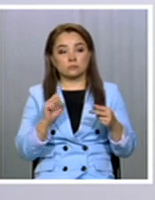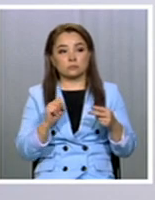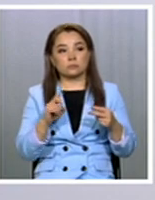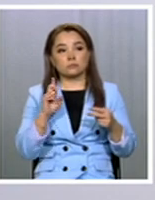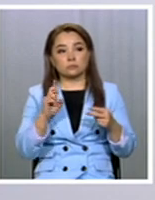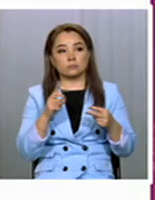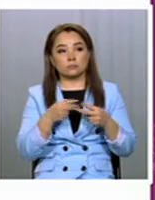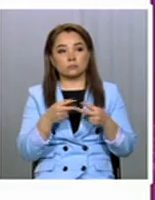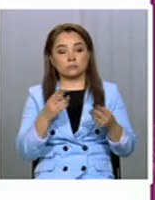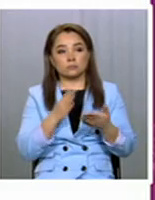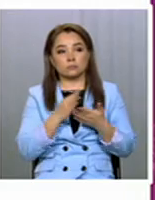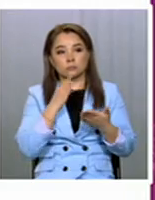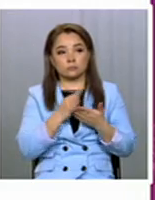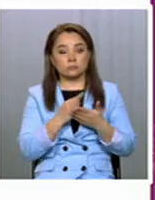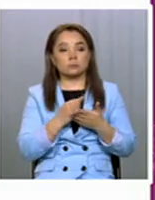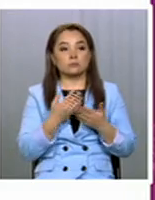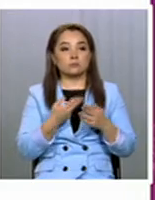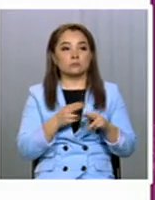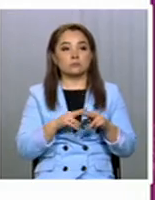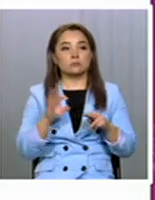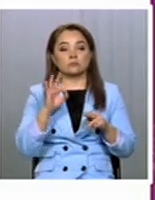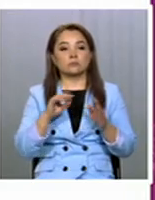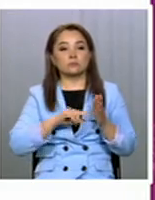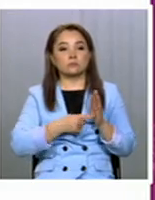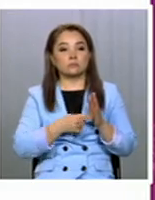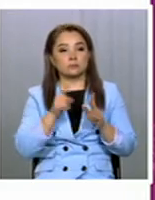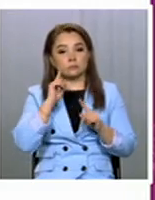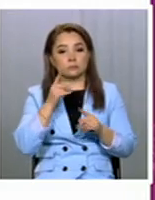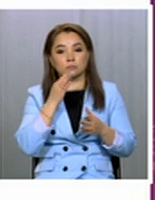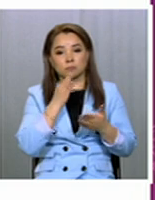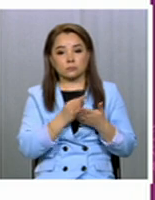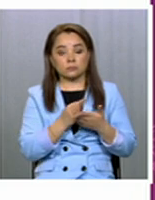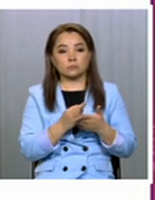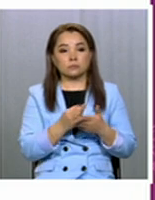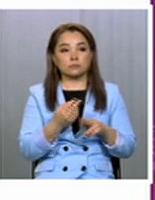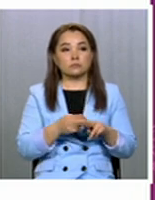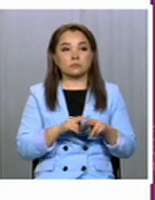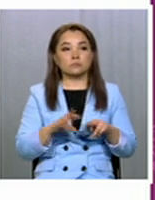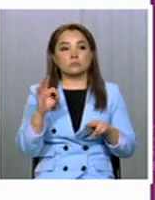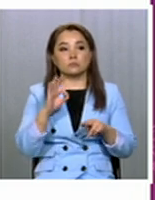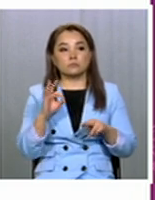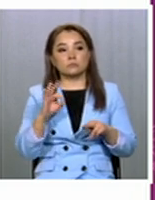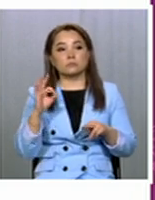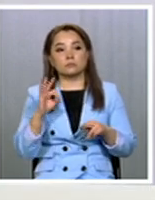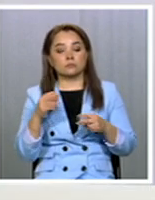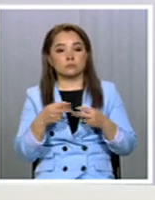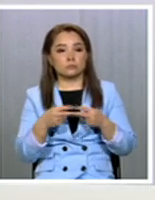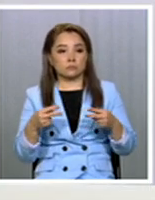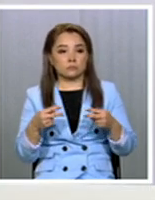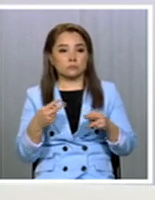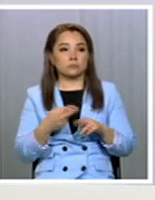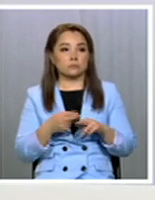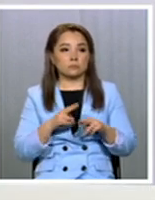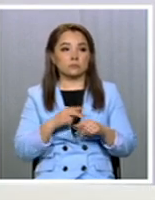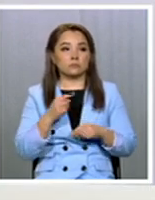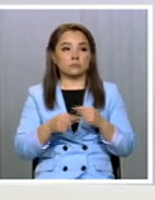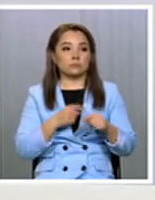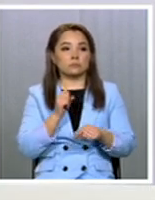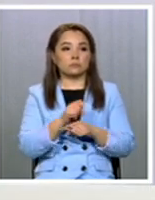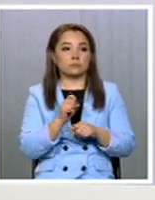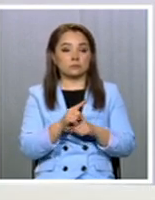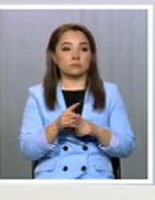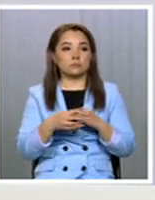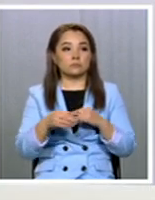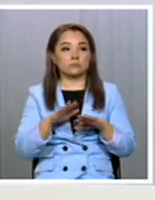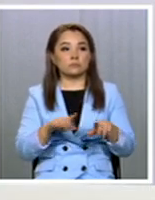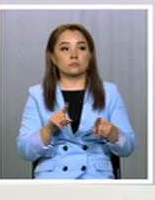болады. Ал О нүктесінің координатын сіздер білесіздер, ол 0-де 0-ге тең. Келесі тапсырма. Координаттар